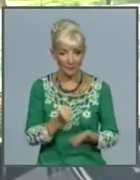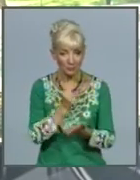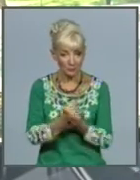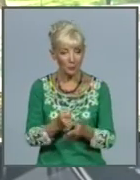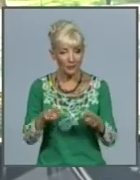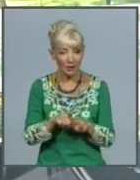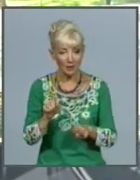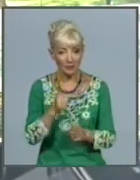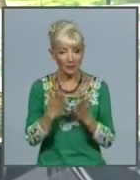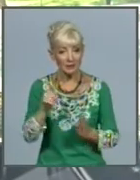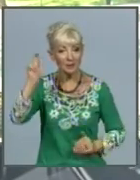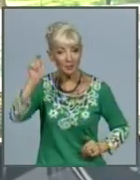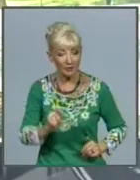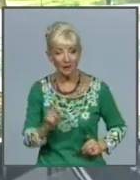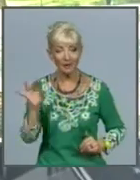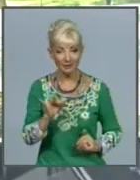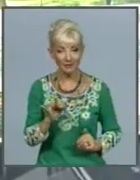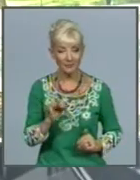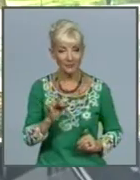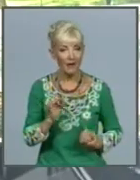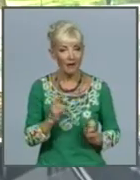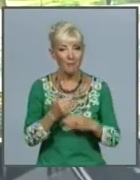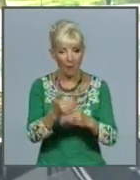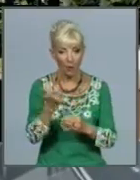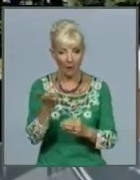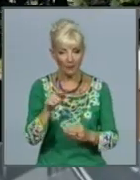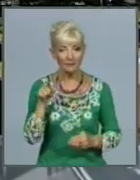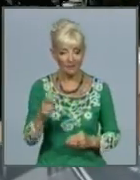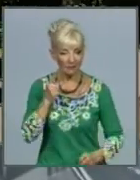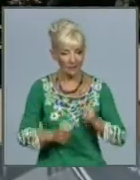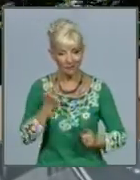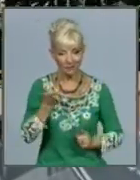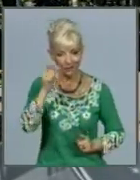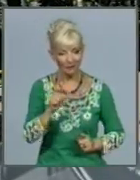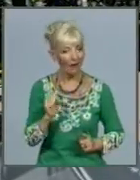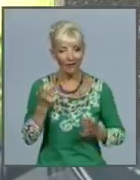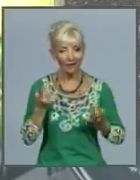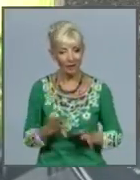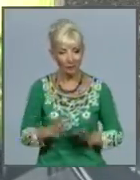и реализовался для Харькова, ты харьковчанин, а не просто родился здесь.